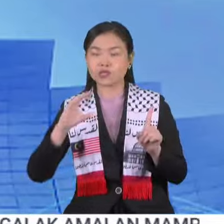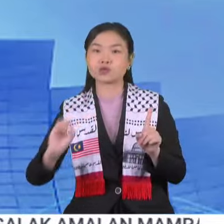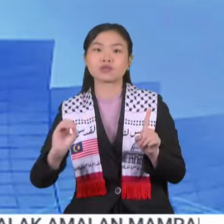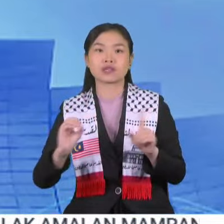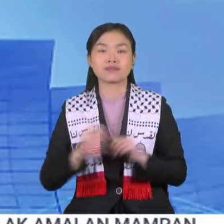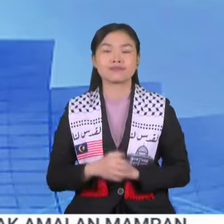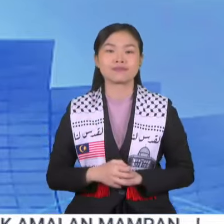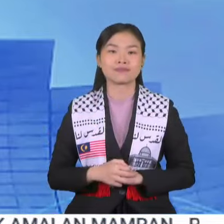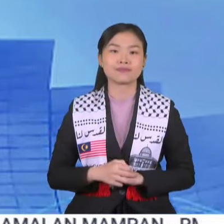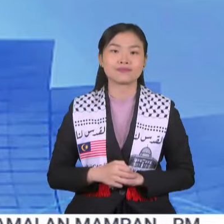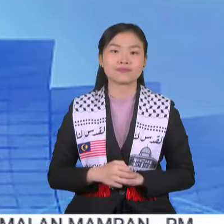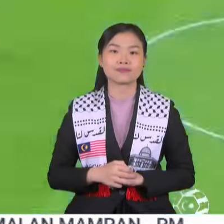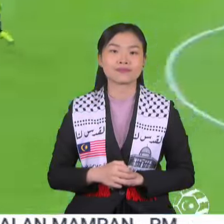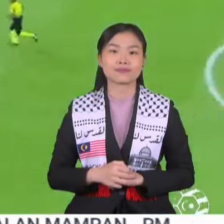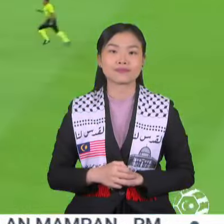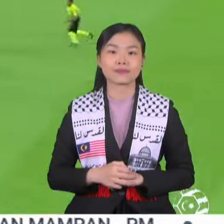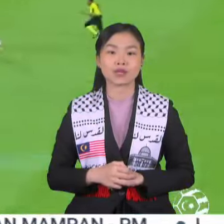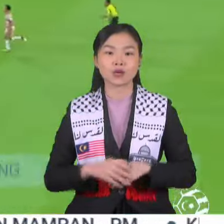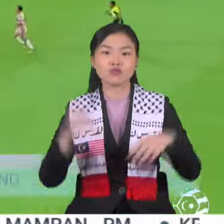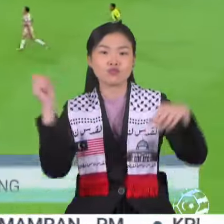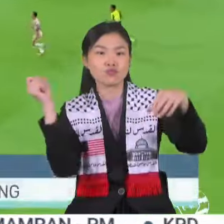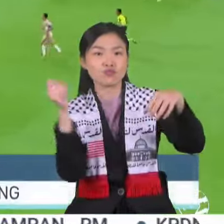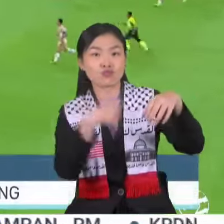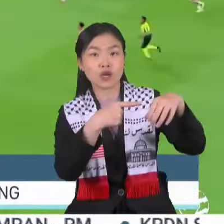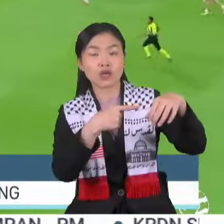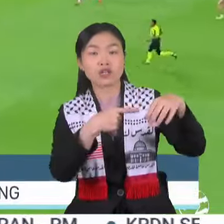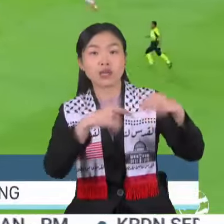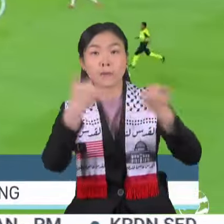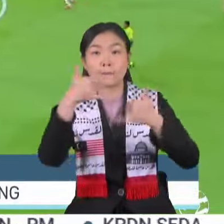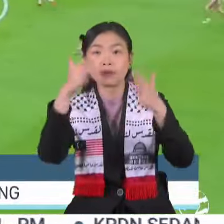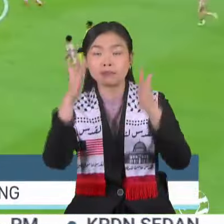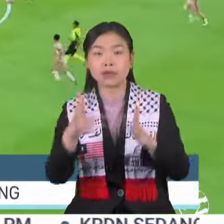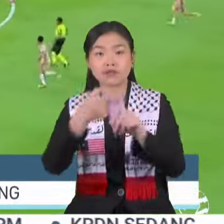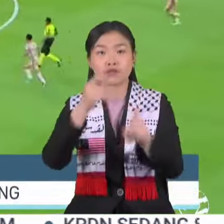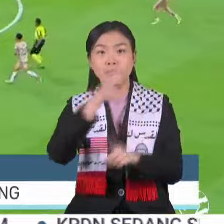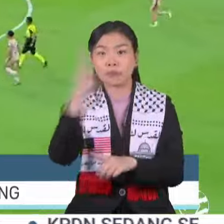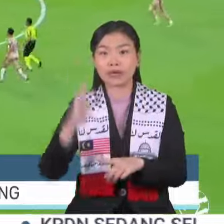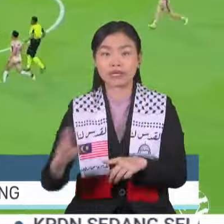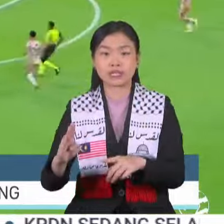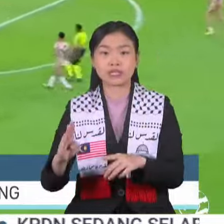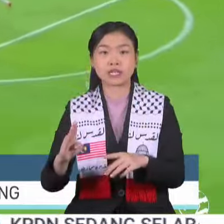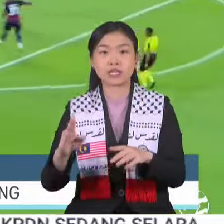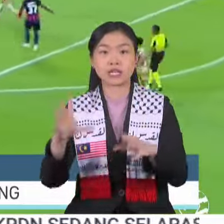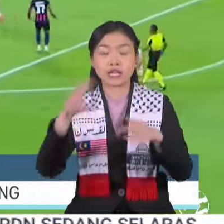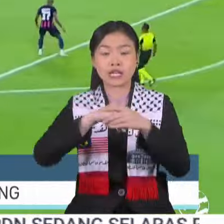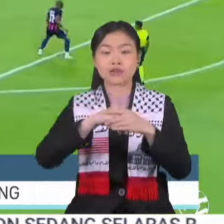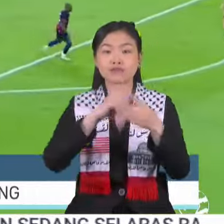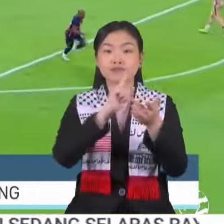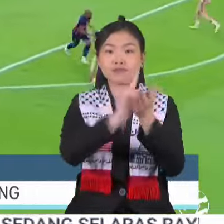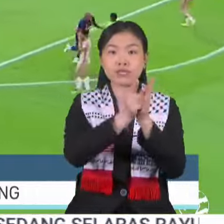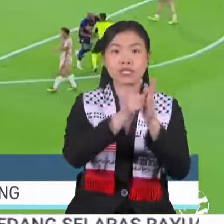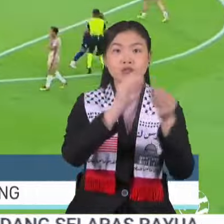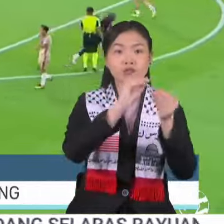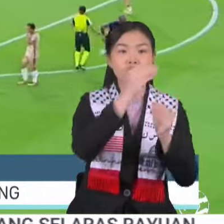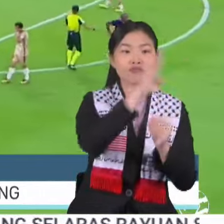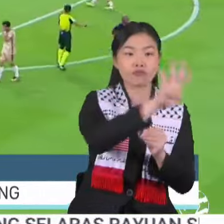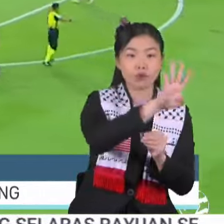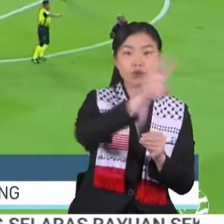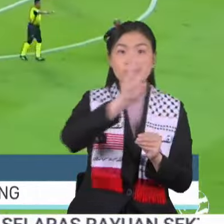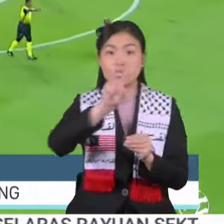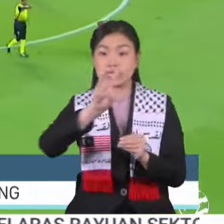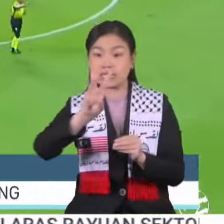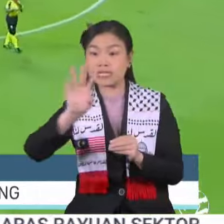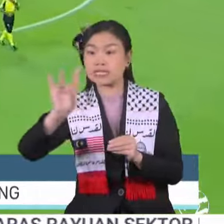di Pulau Pinang. Jaringan hat-trick pemain import dari Brazil, Herberti Fernandes pada minit ke-4, 66 dan